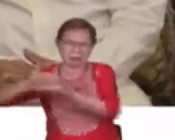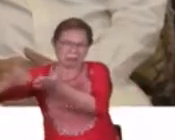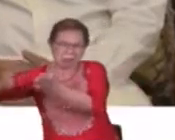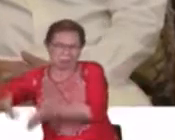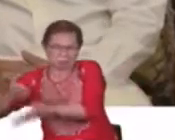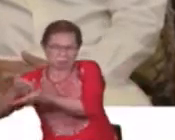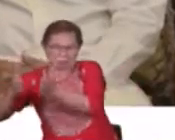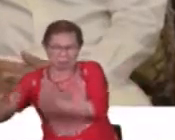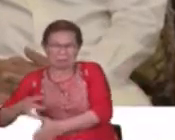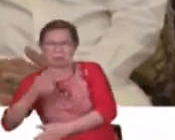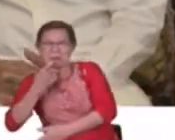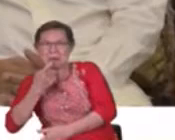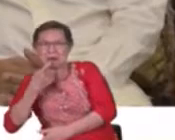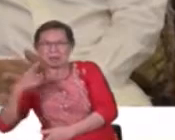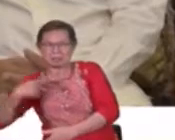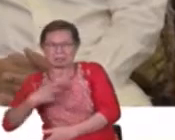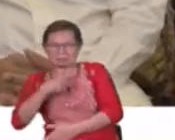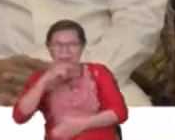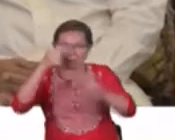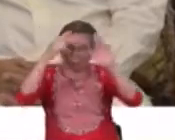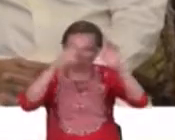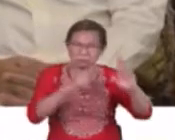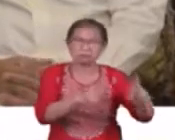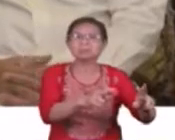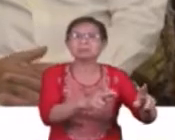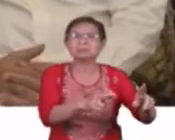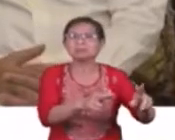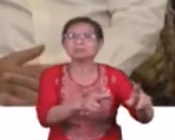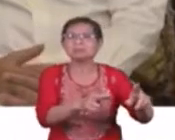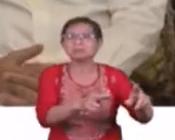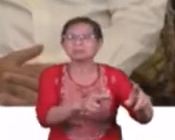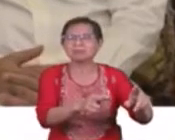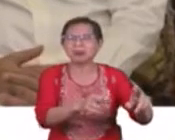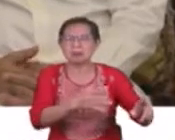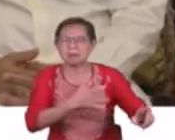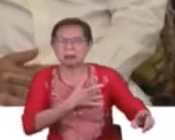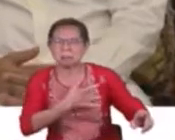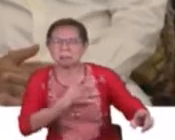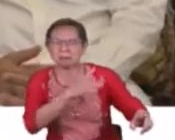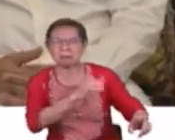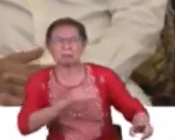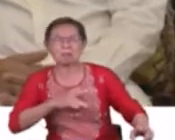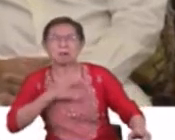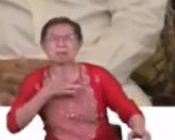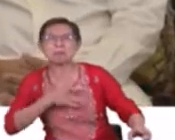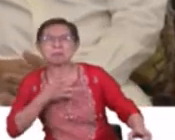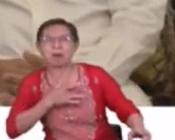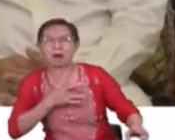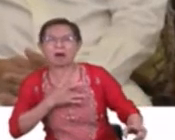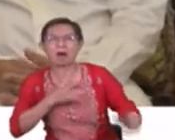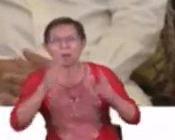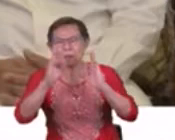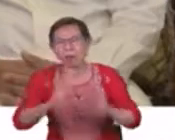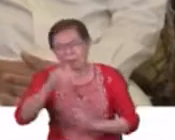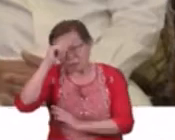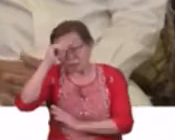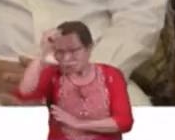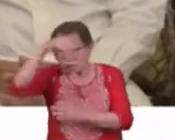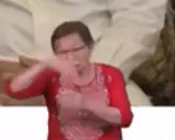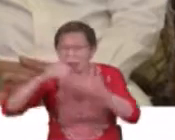seolah-olah kononnya kita tidak menghormati sensitiviti dan perasaan kaum Hindu di negara kita